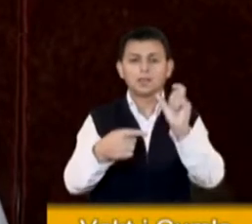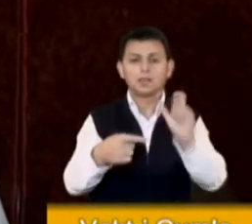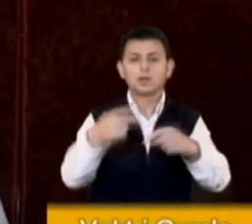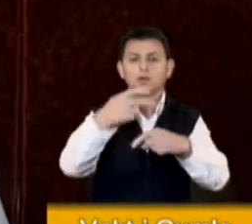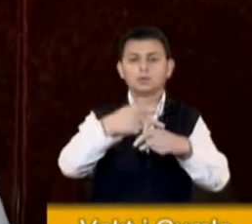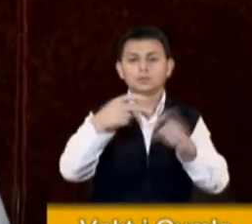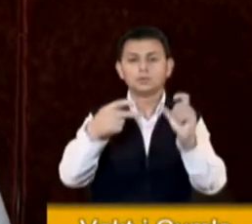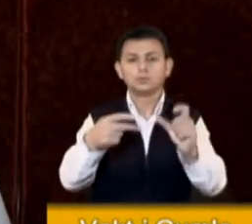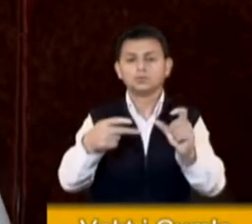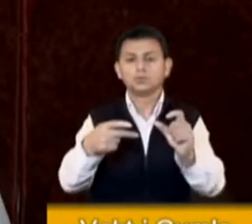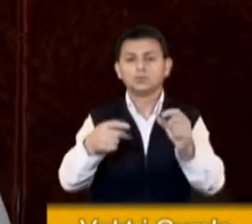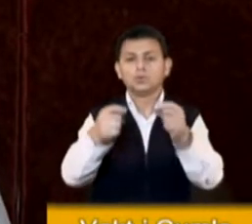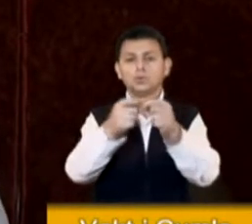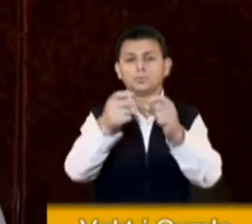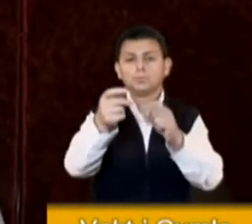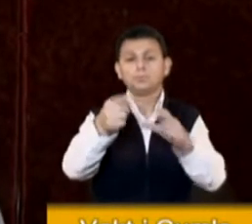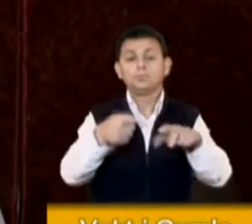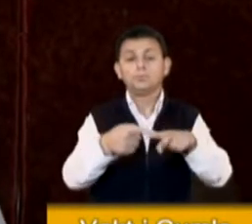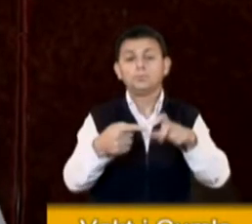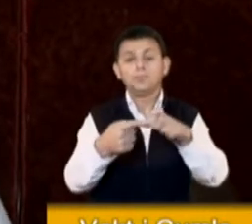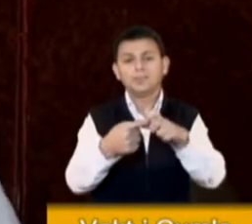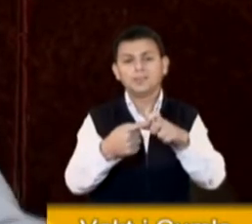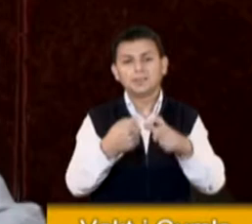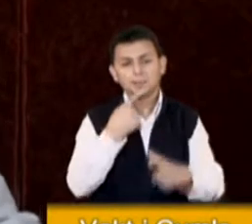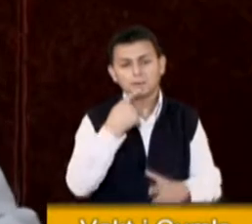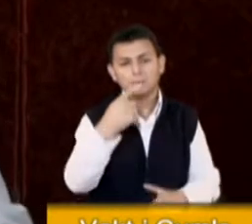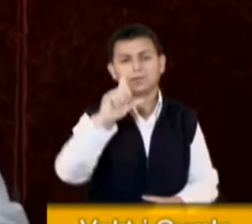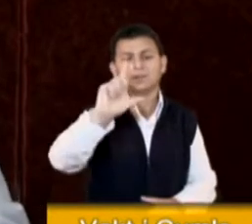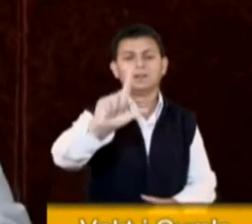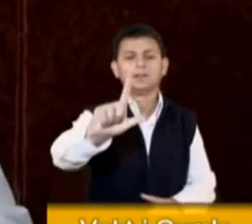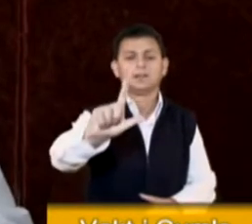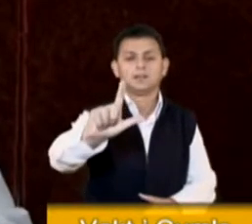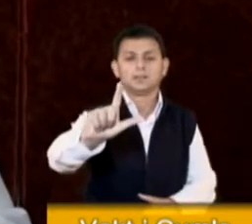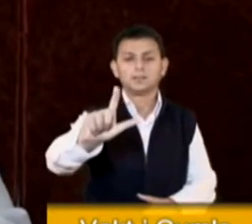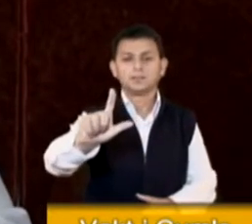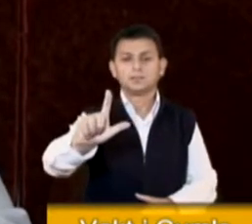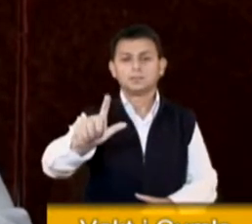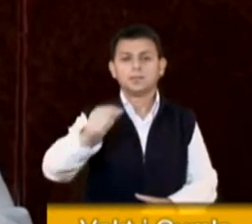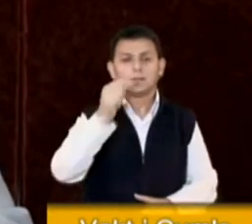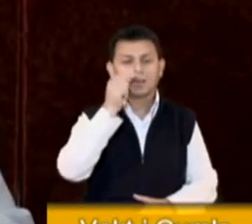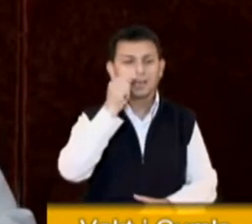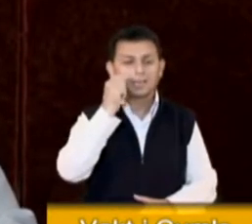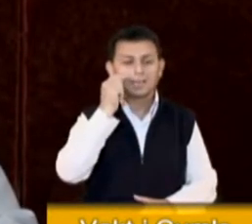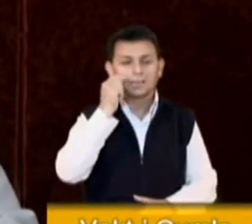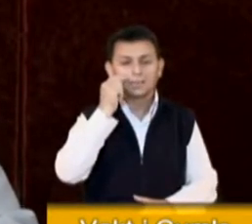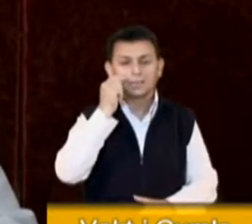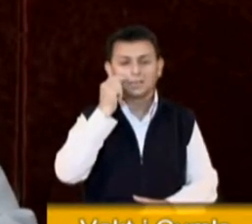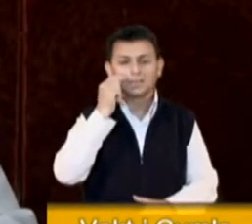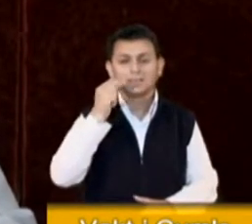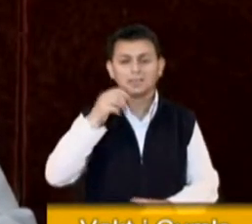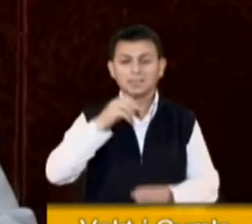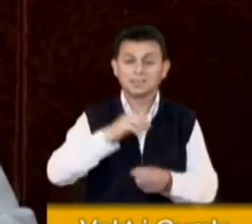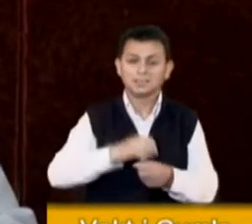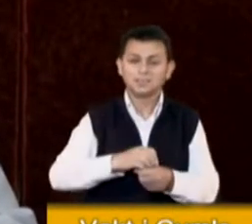لَا مَّهْ diye okuması lazım. Karşıdakine okuyorsa ve bir kişi ise اُعِذُكَ erkeğe seni